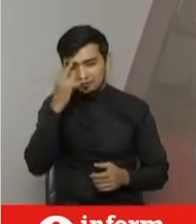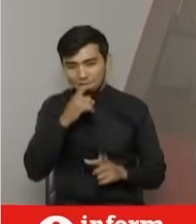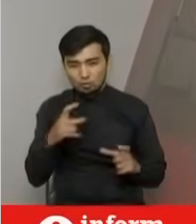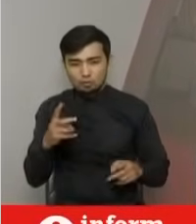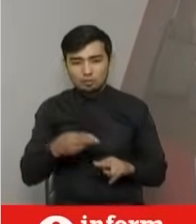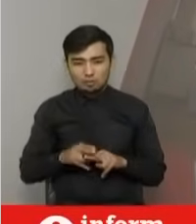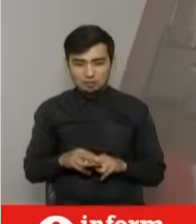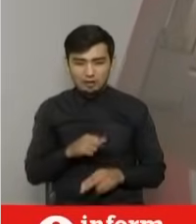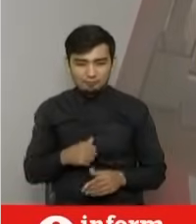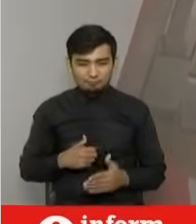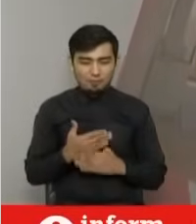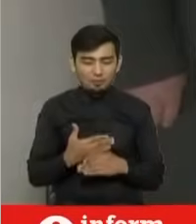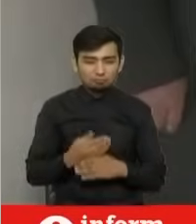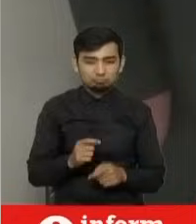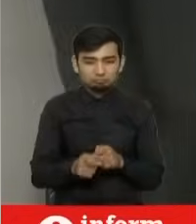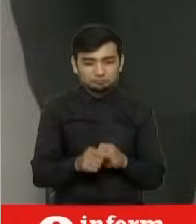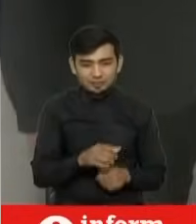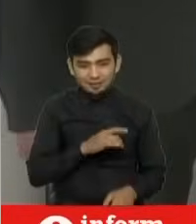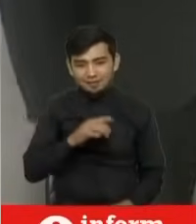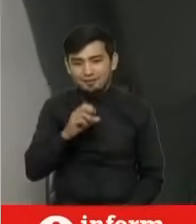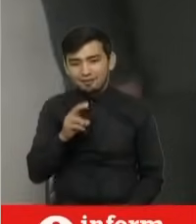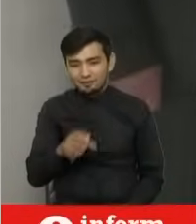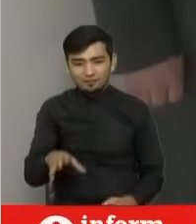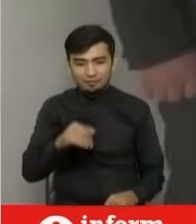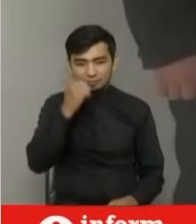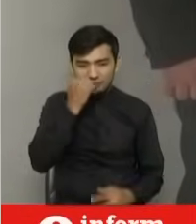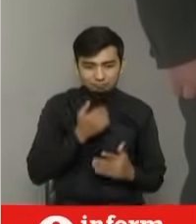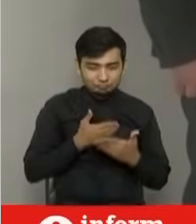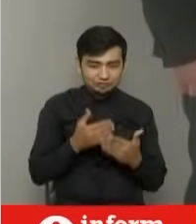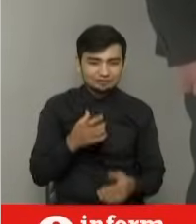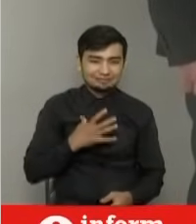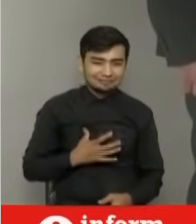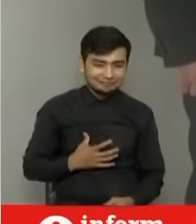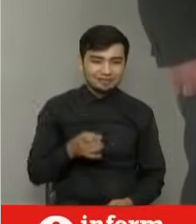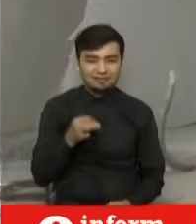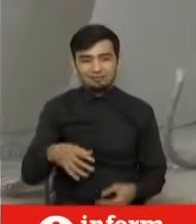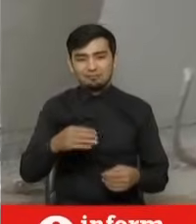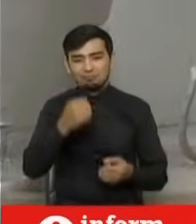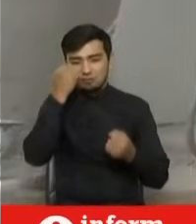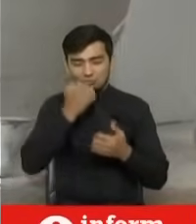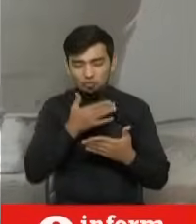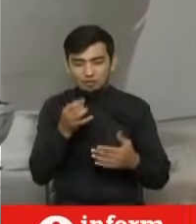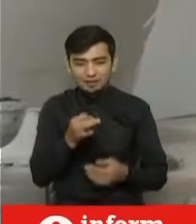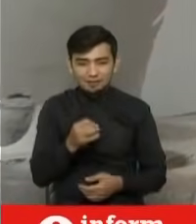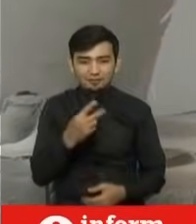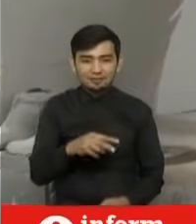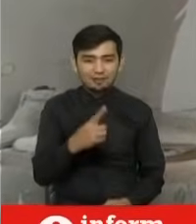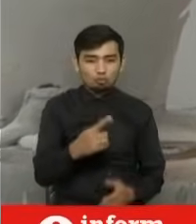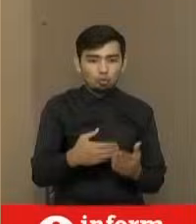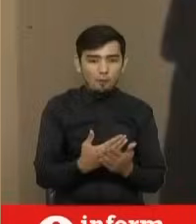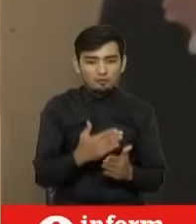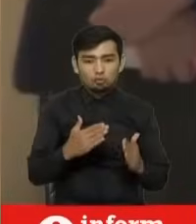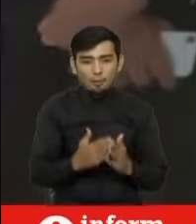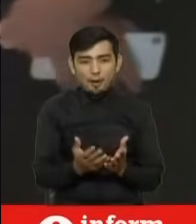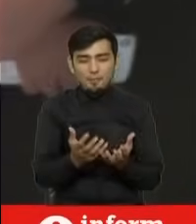казахстанцев канат бозумбаев поблагодарил жителей за проявленную стойкость и терпение также 21 новый дом